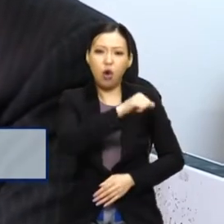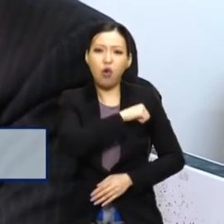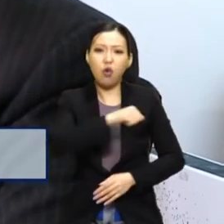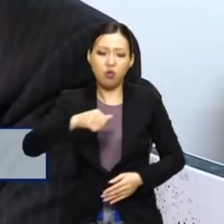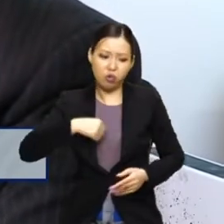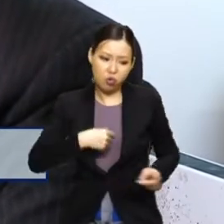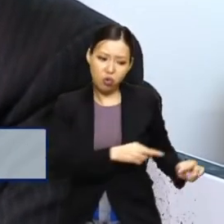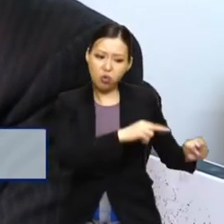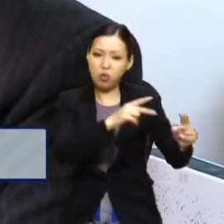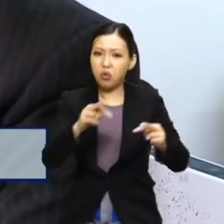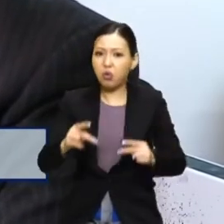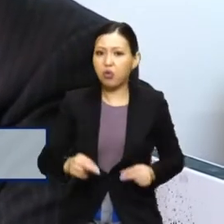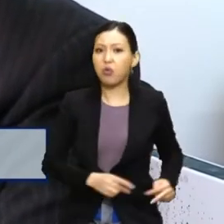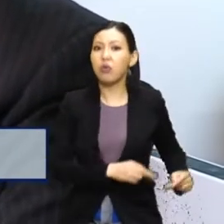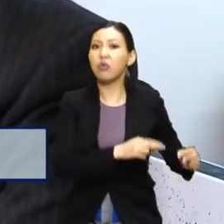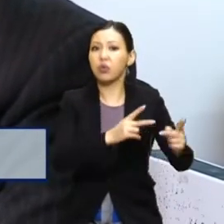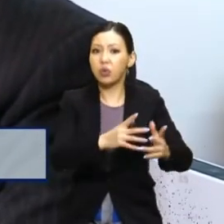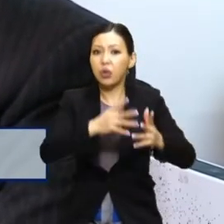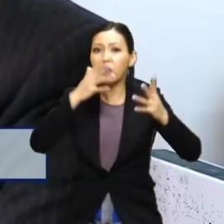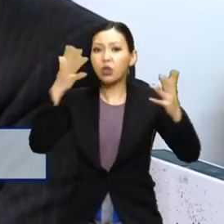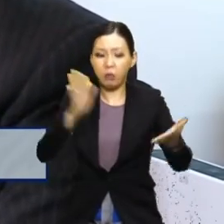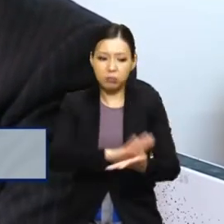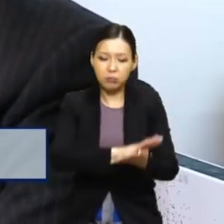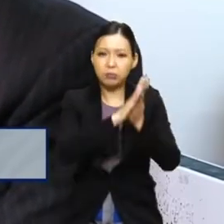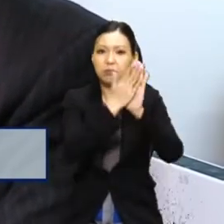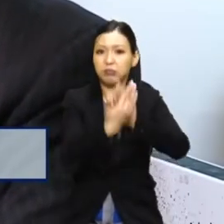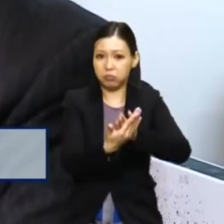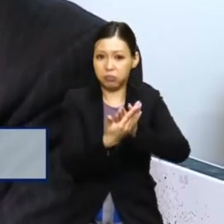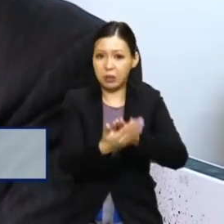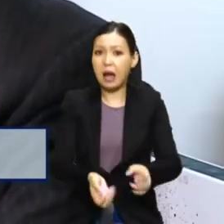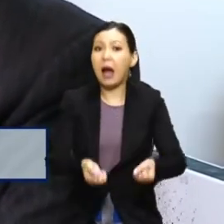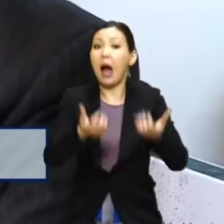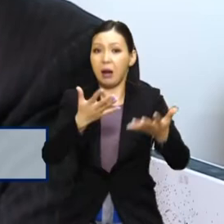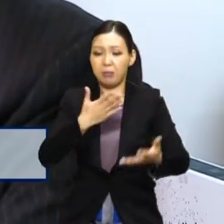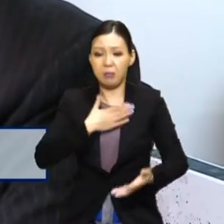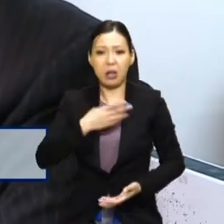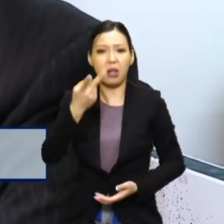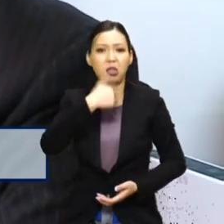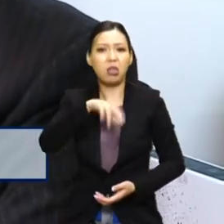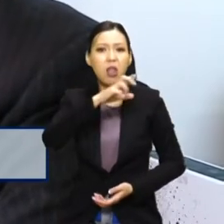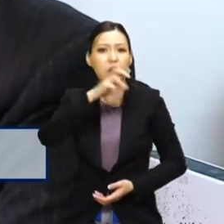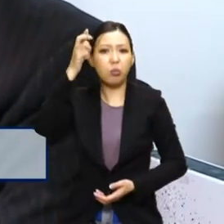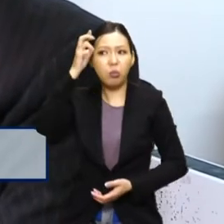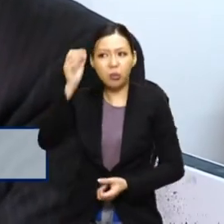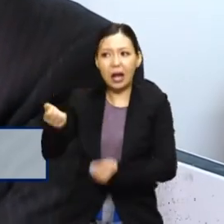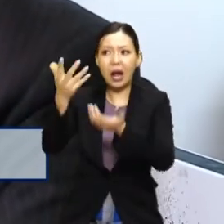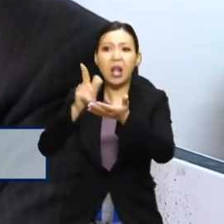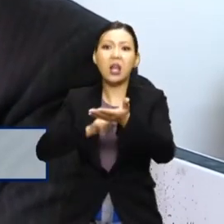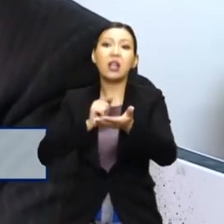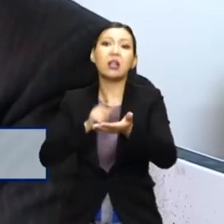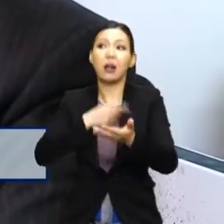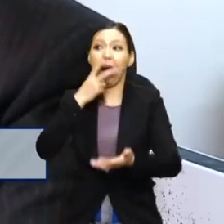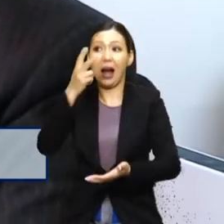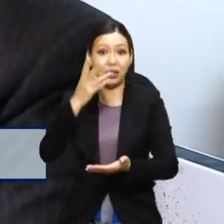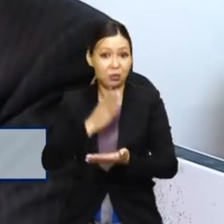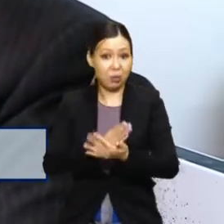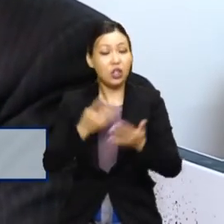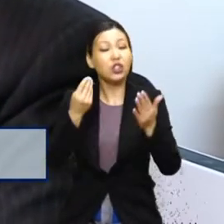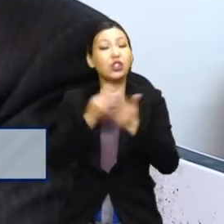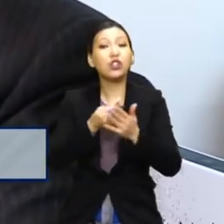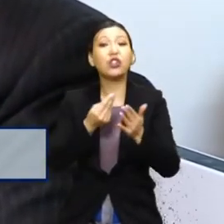маягийг өөрчлөх ийм одоо том реформын өмнө манай дээд улсын салбар бол ирдсэн байна гэж ингэж харж байгаа. Тэг. Тухайлбал